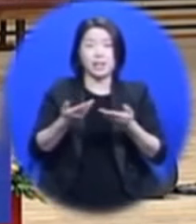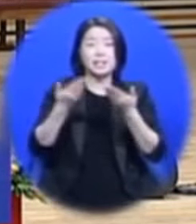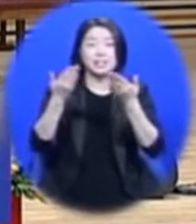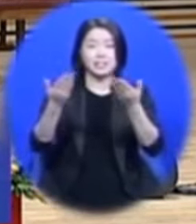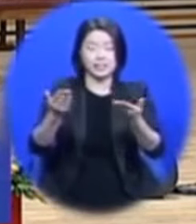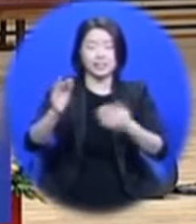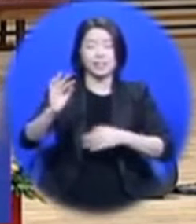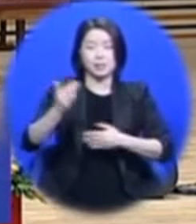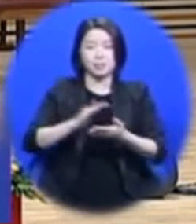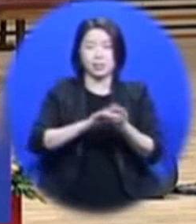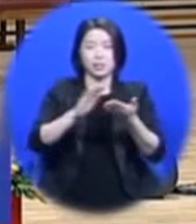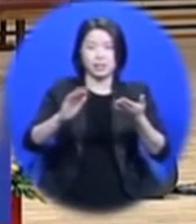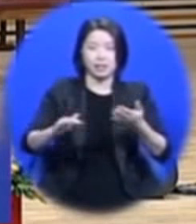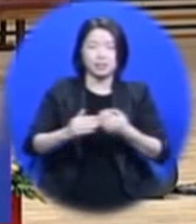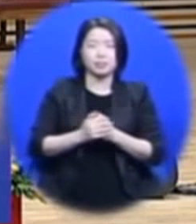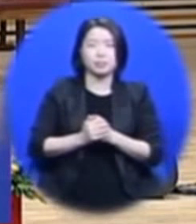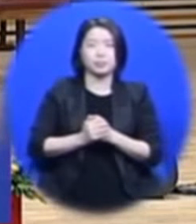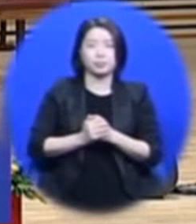없게 됐습니다.